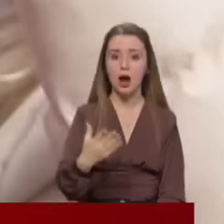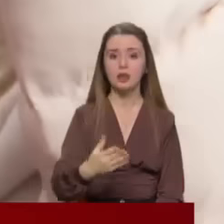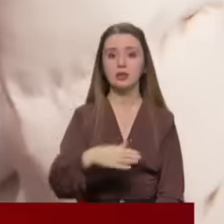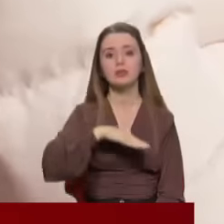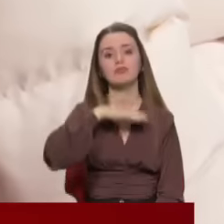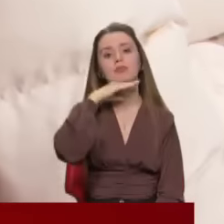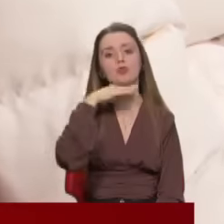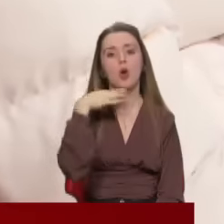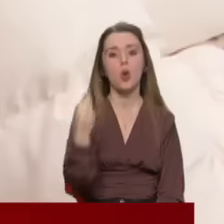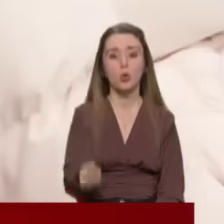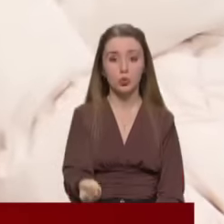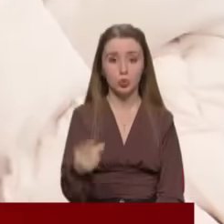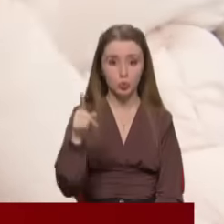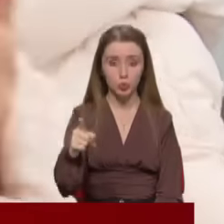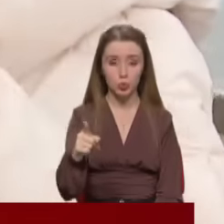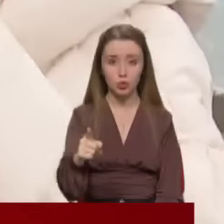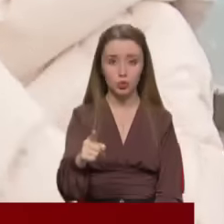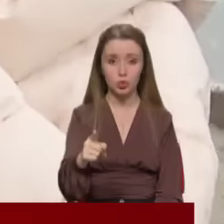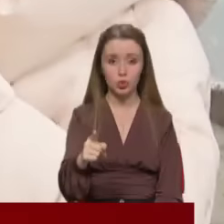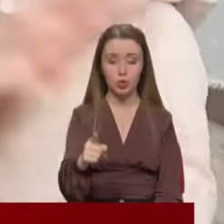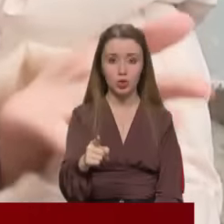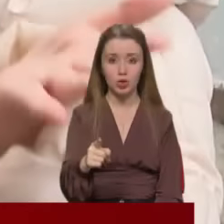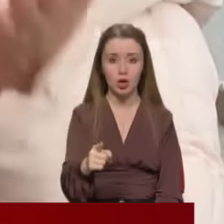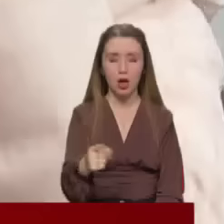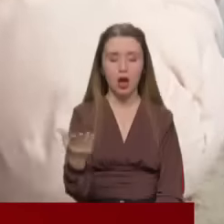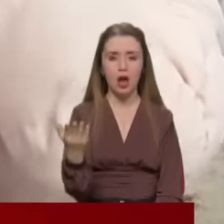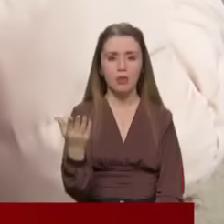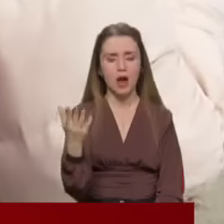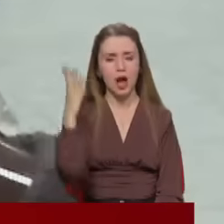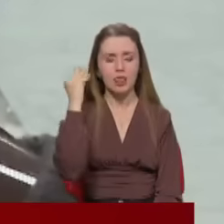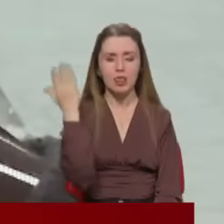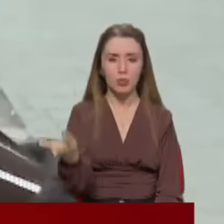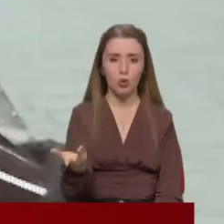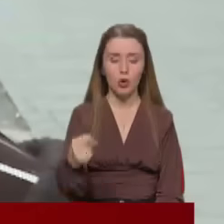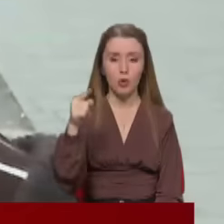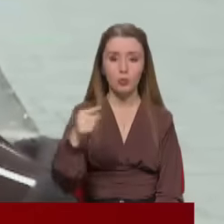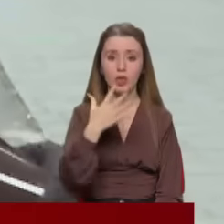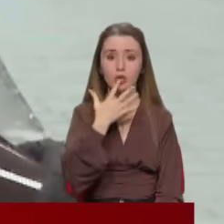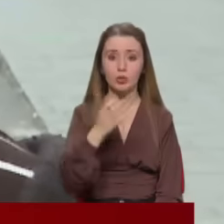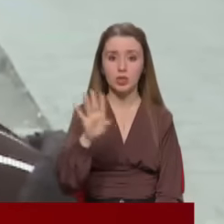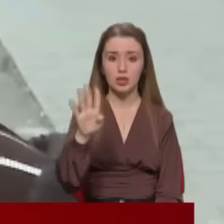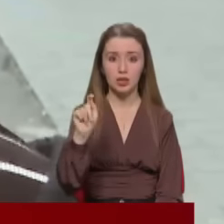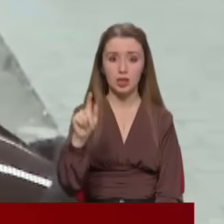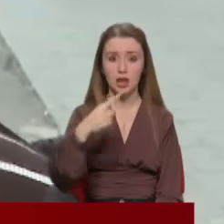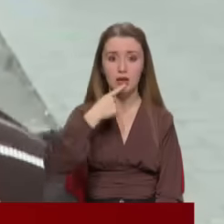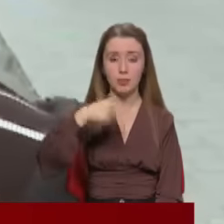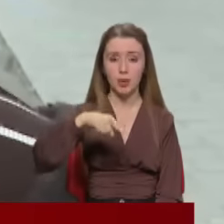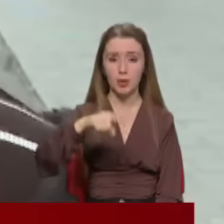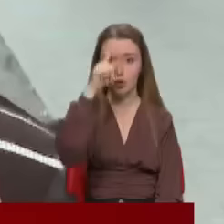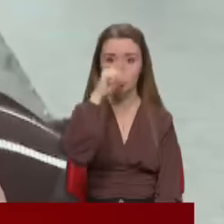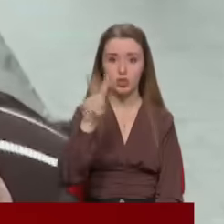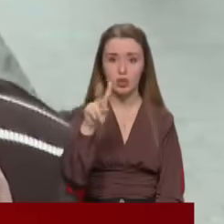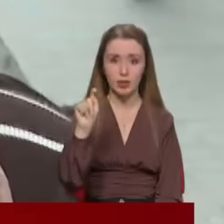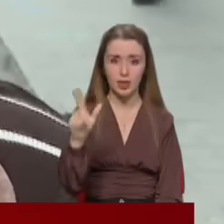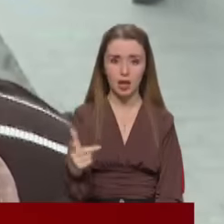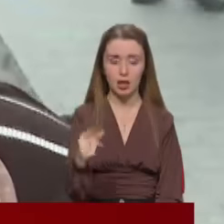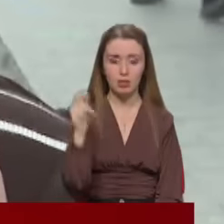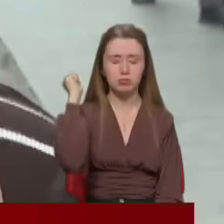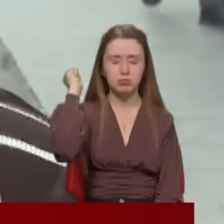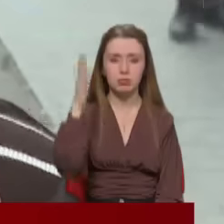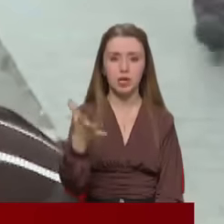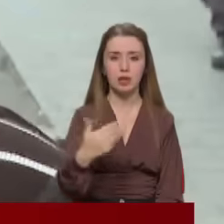buramızda yani. Bunu çünkü hiçbir kitap, yani hiçbir matematik almıyor artık. Bir domates 40 lira, yok biber bilmem 120 lira. Bu ne